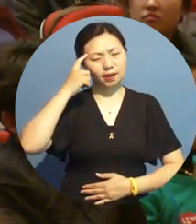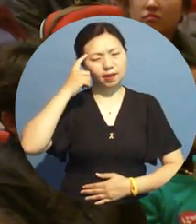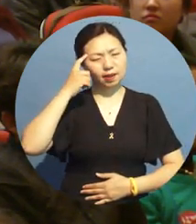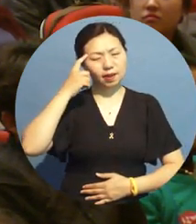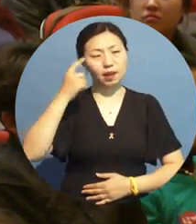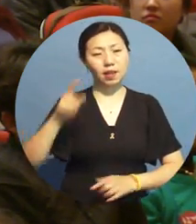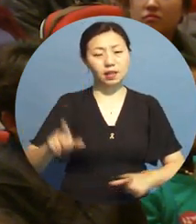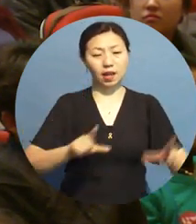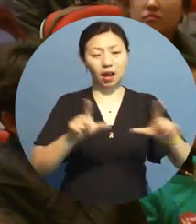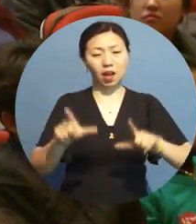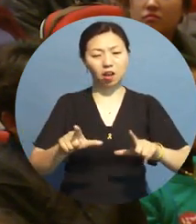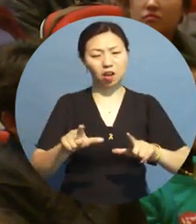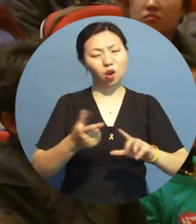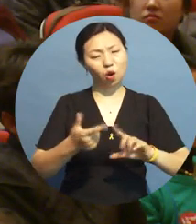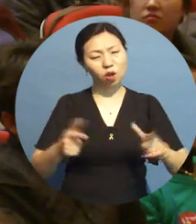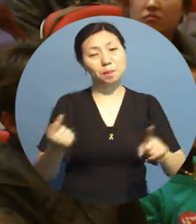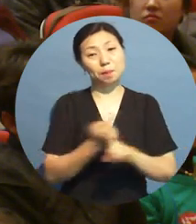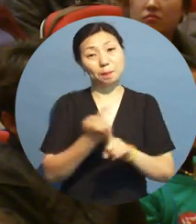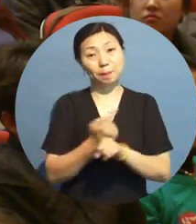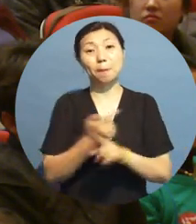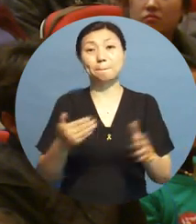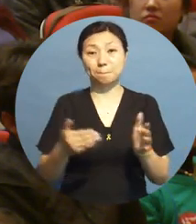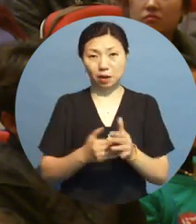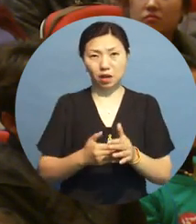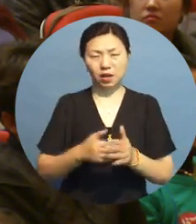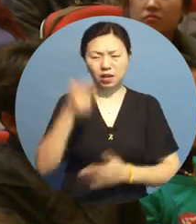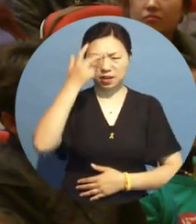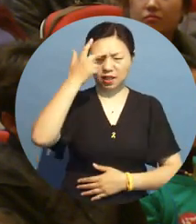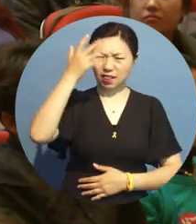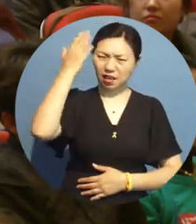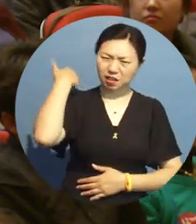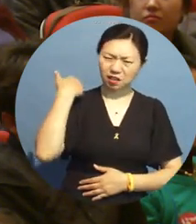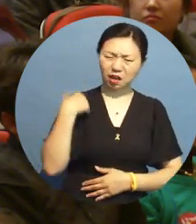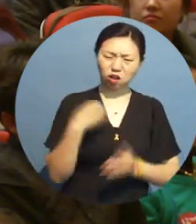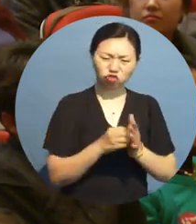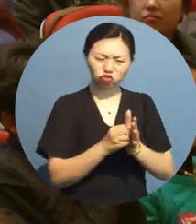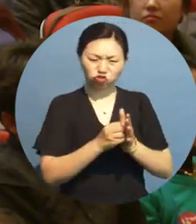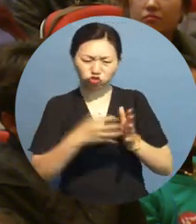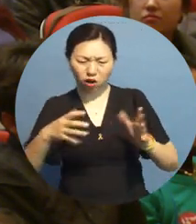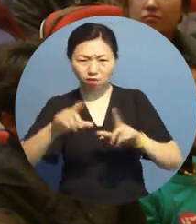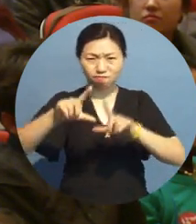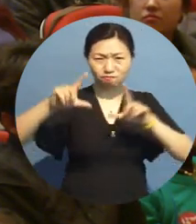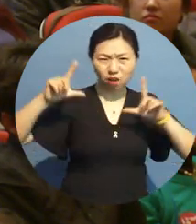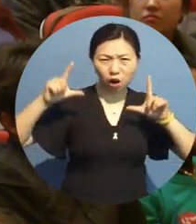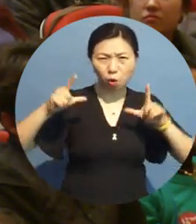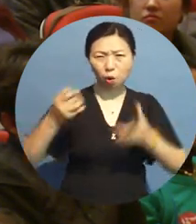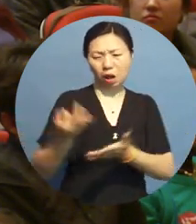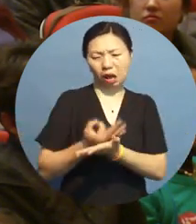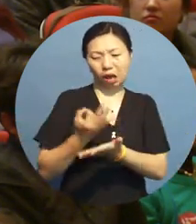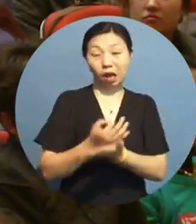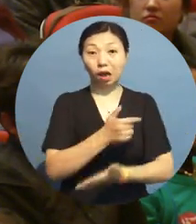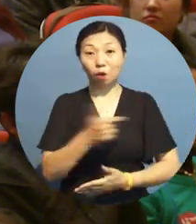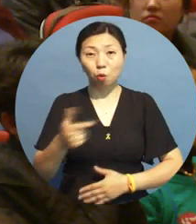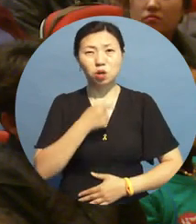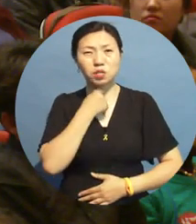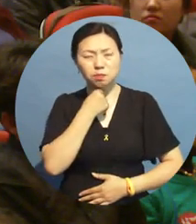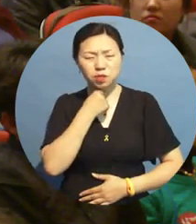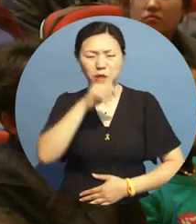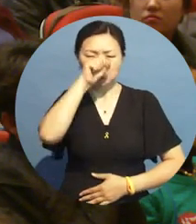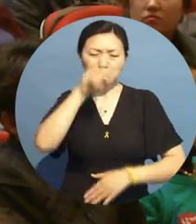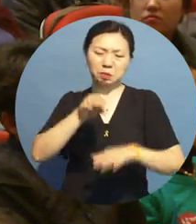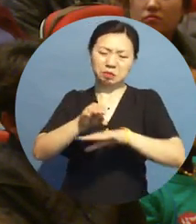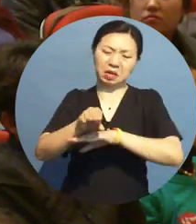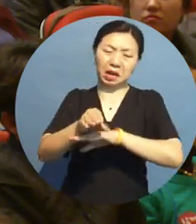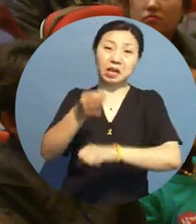이제 많이 바뀔 수 있는 계기가 됐는데요. 네. 예전에는 좀 유명해지고 싶고, 또 돈도 많이 벌고